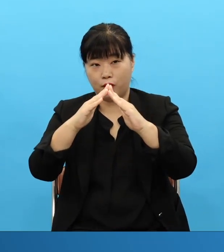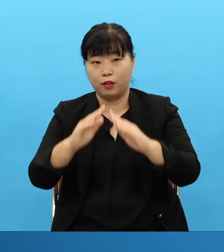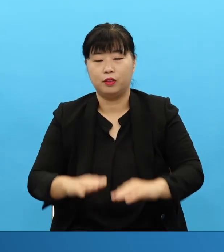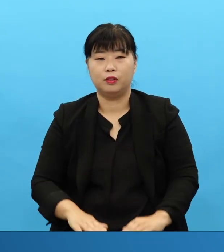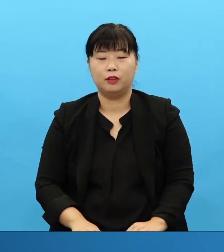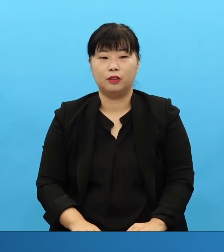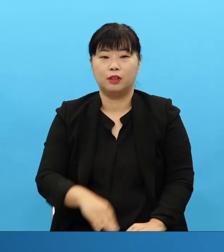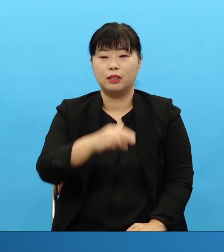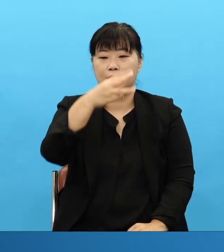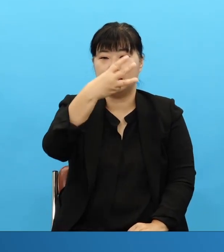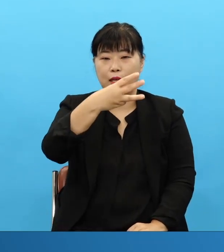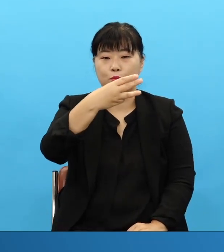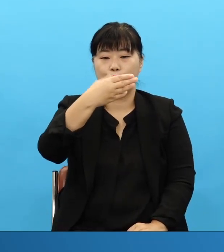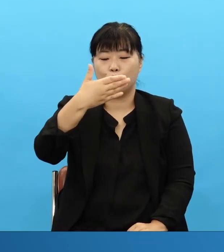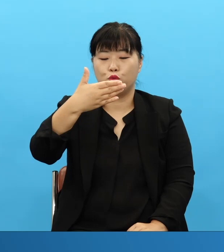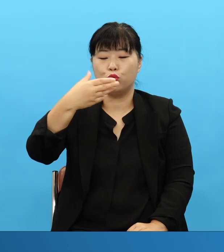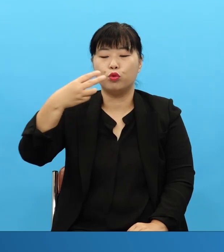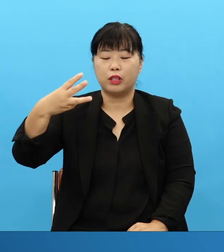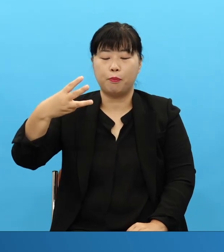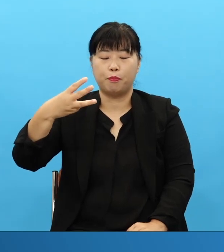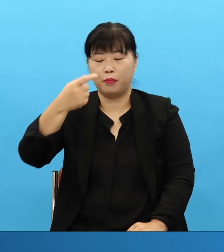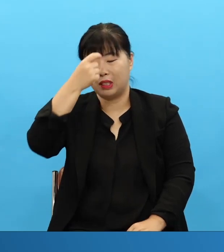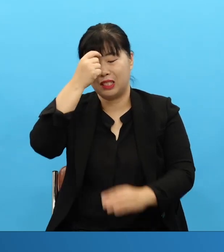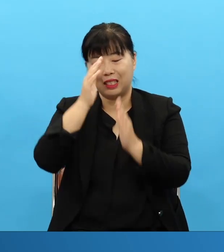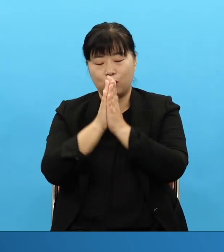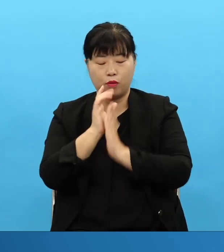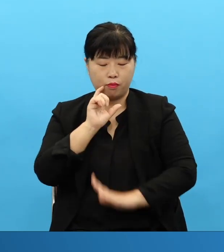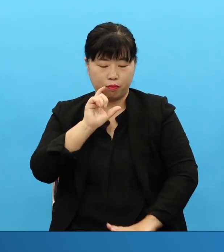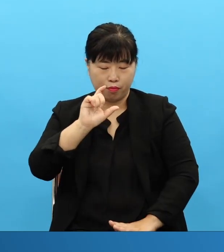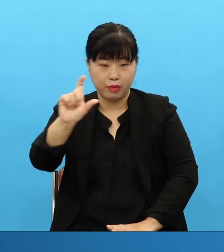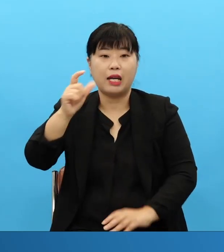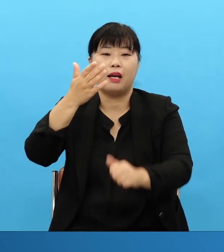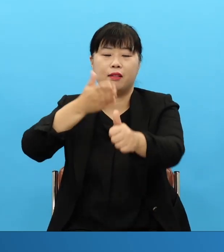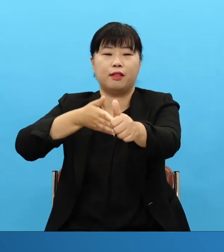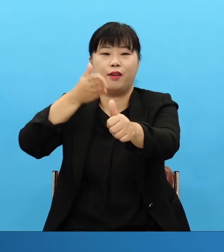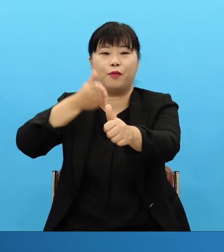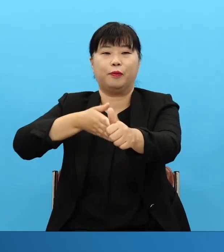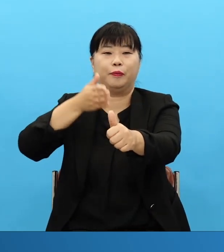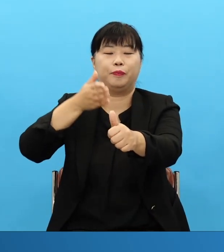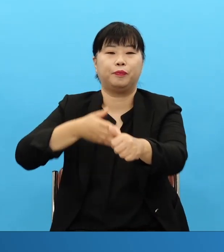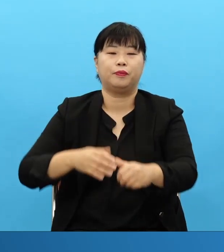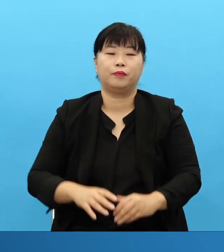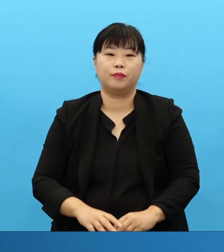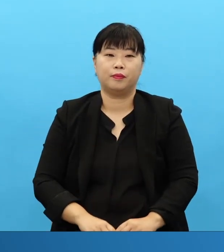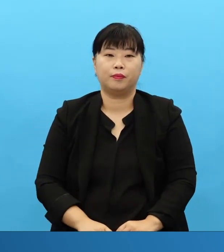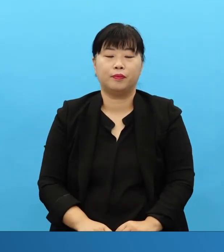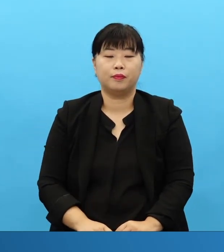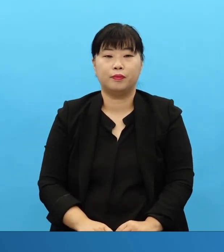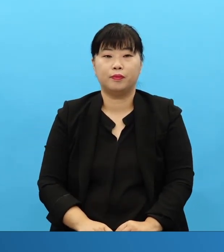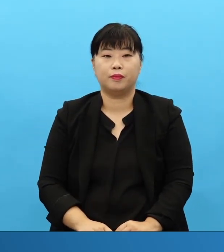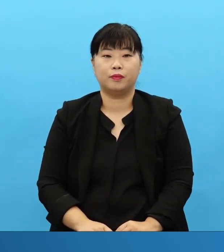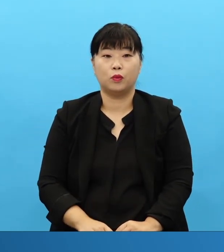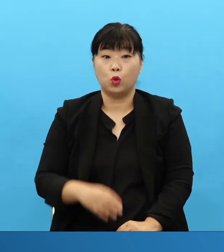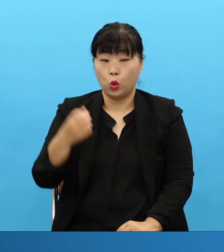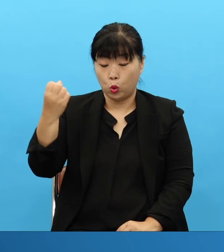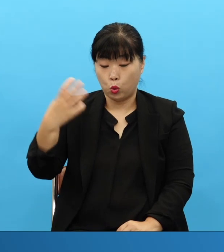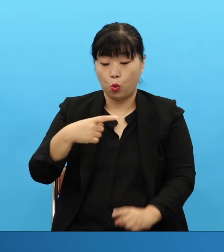이 기도가 계속되어져야 됩니다. And this prayer must be continuous. 그러고 여러분의